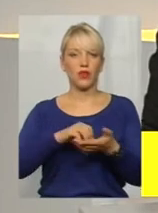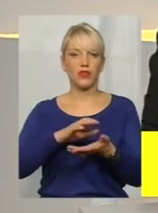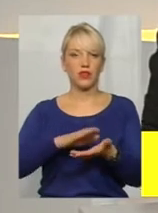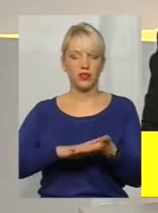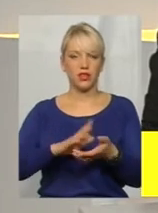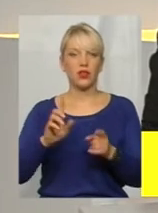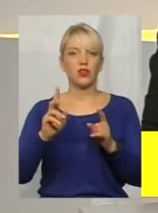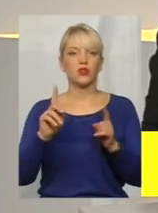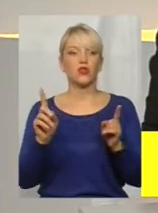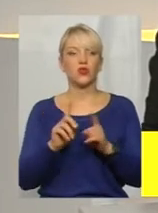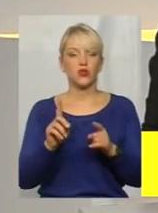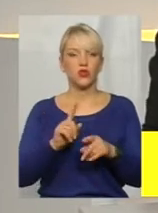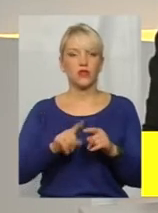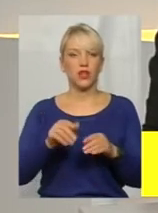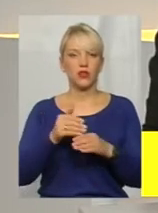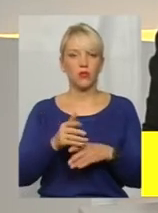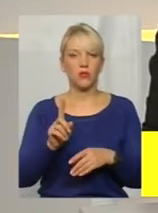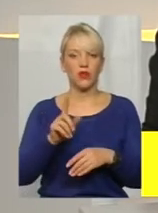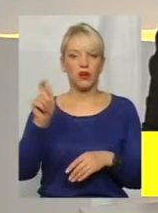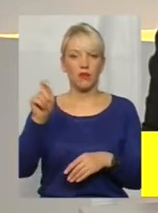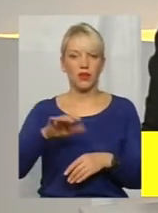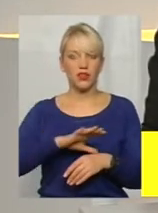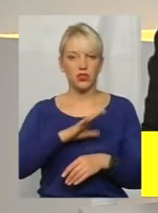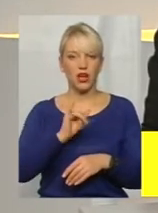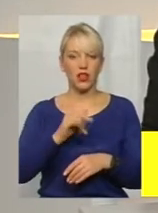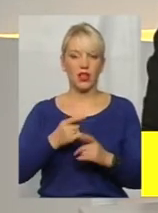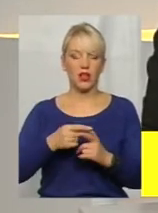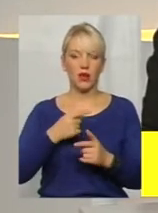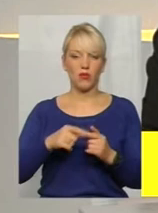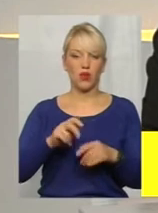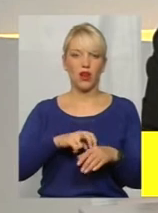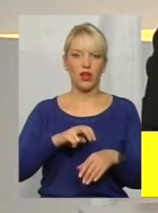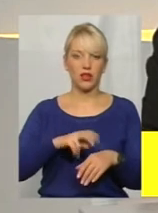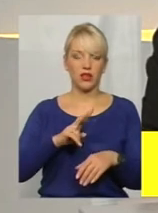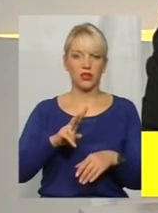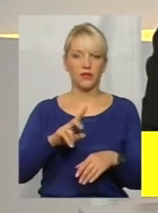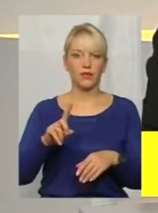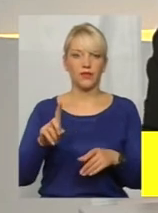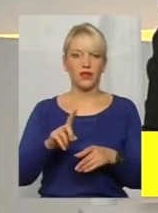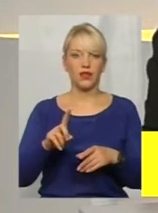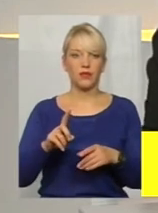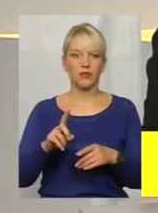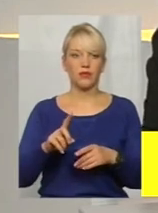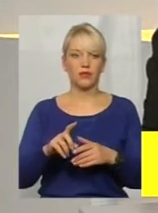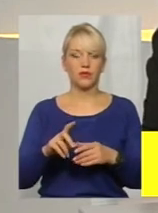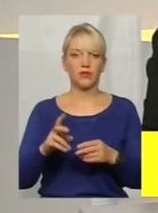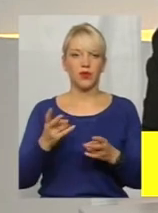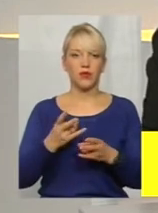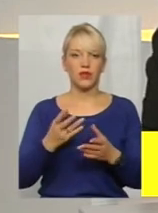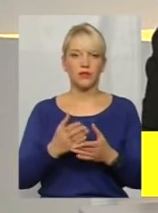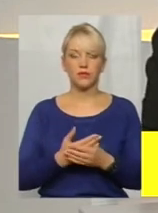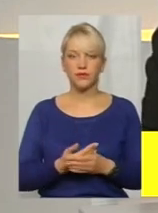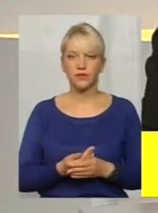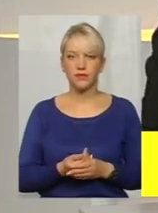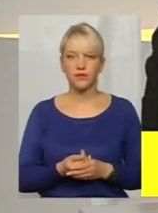определить, що скоро помочь, яка приїжджає, або любий лікар піднімати в боліцеві рецепти пишуть на справках, виписки